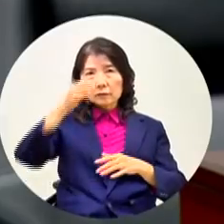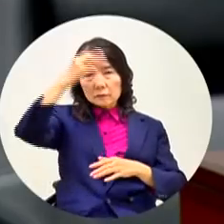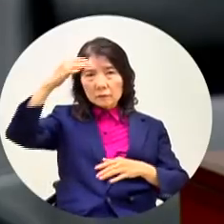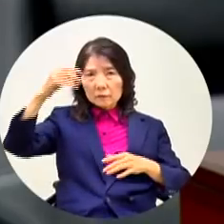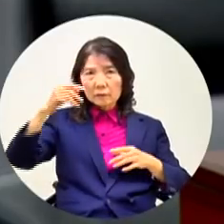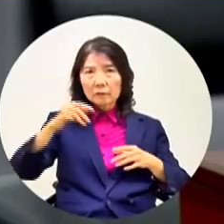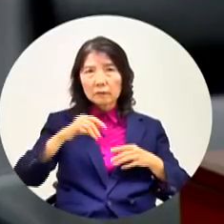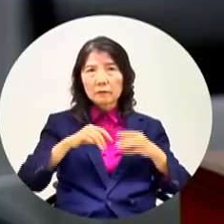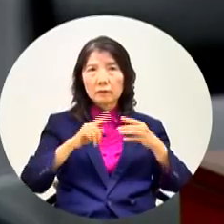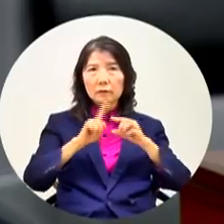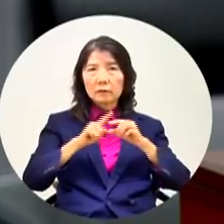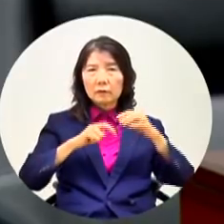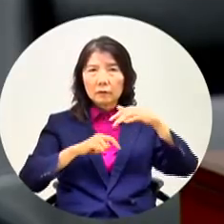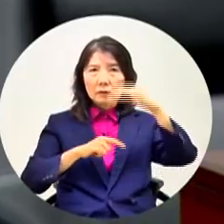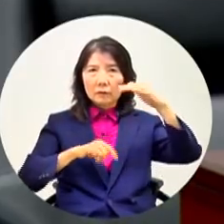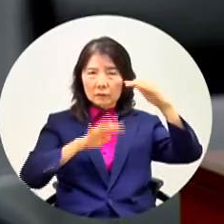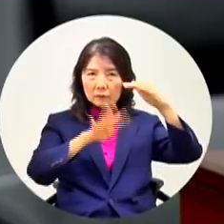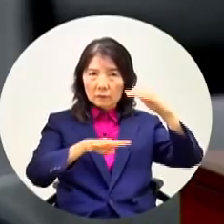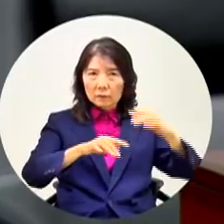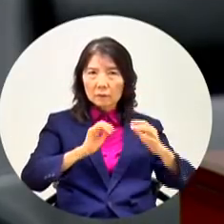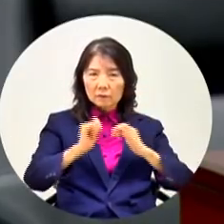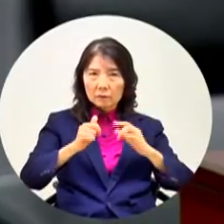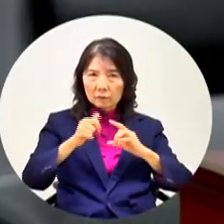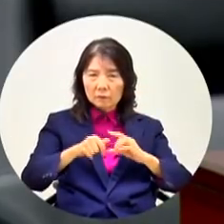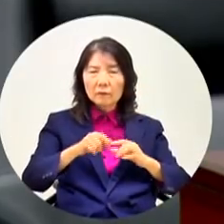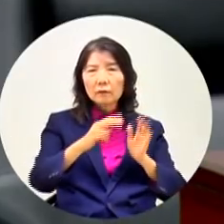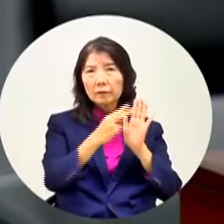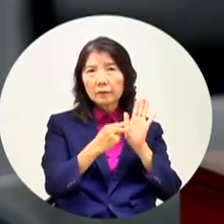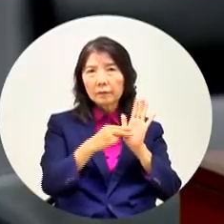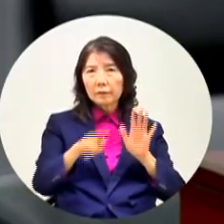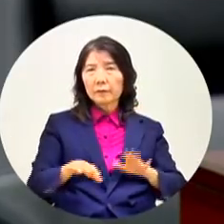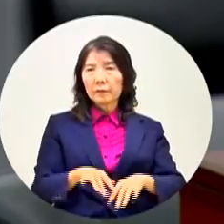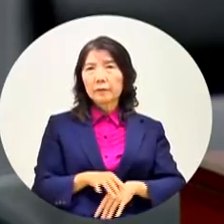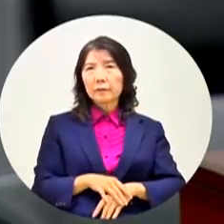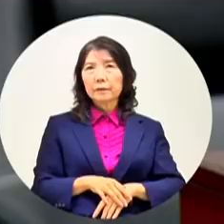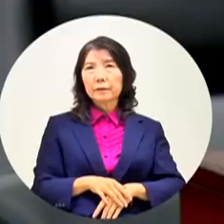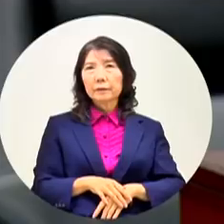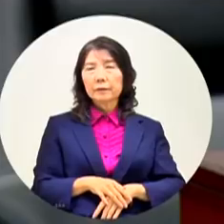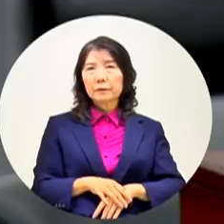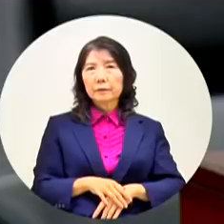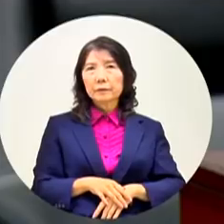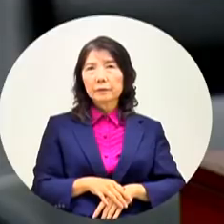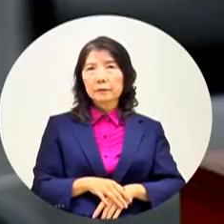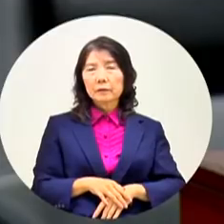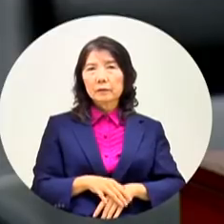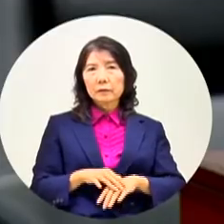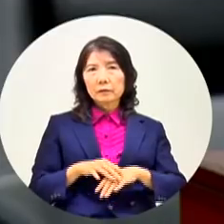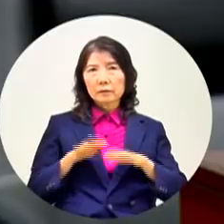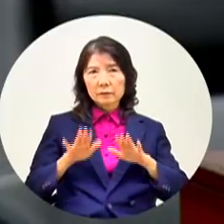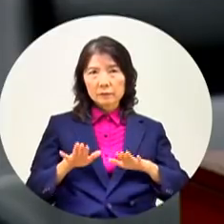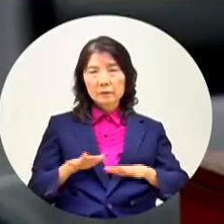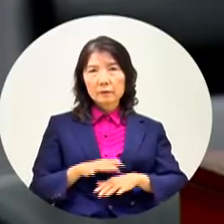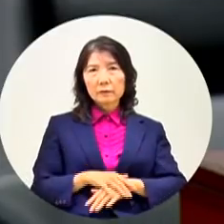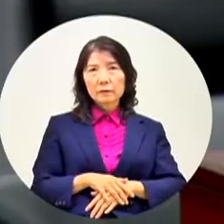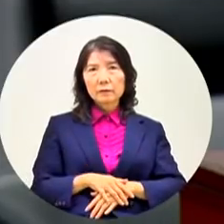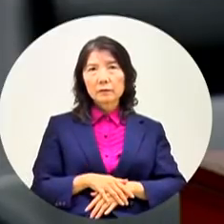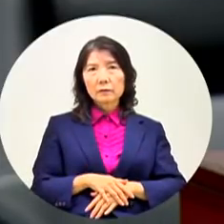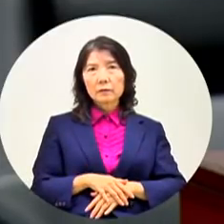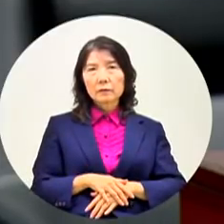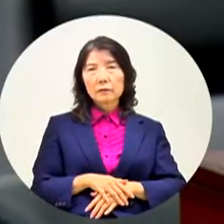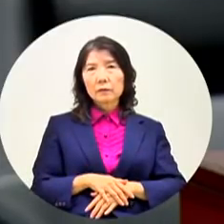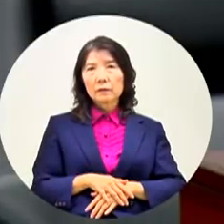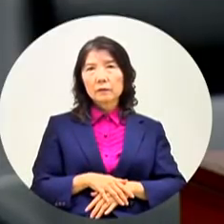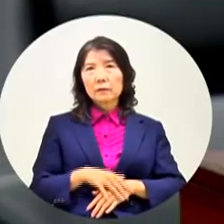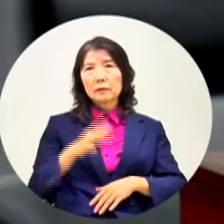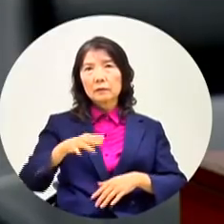的凤山来用这个社凤山中仑社区来做举例，目前。我秀出来的一路、